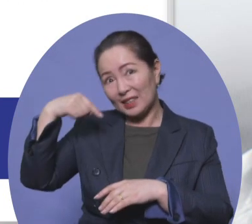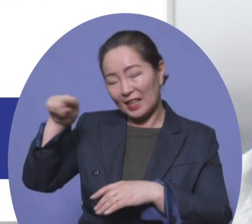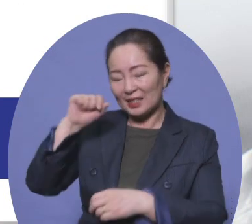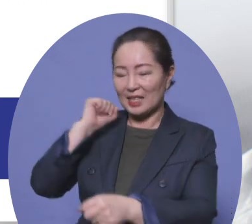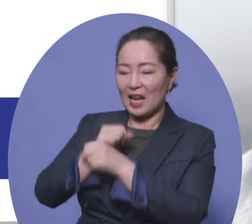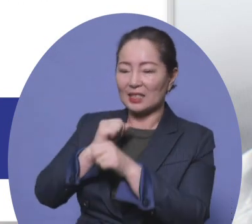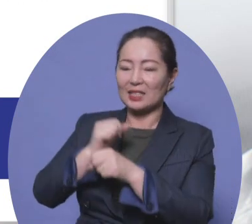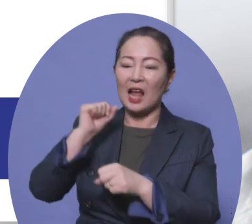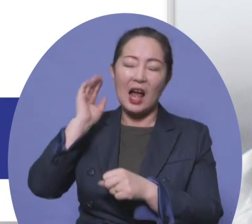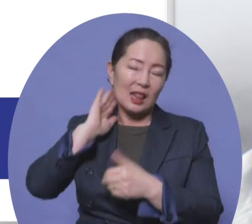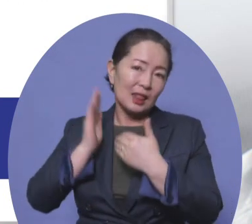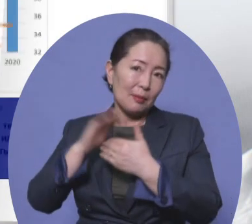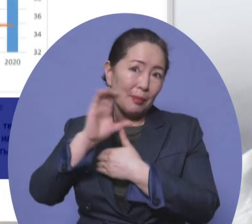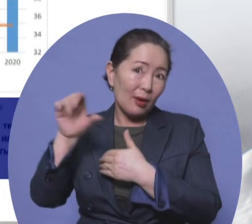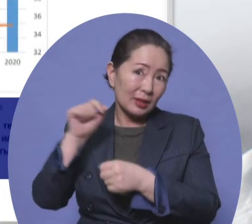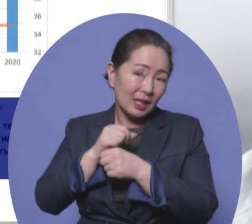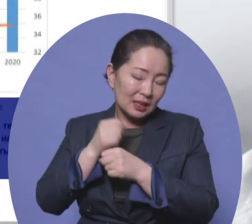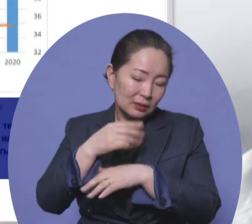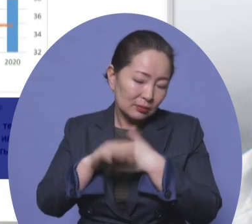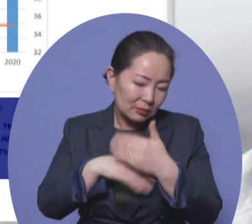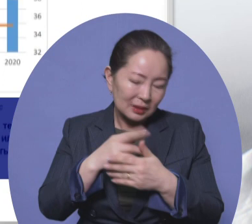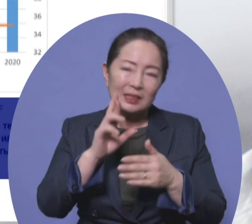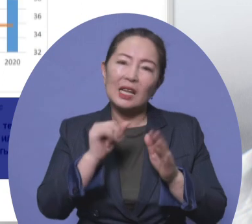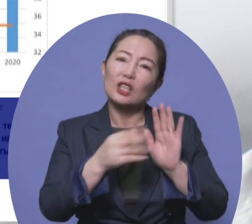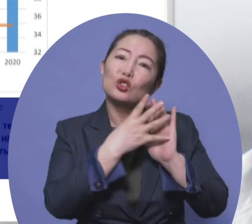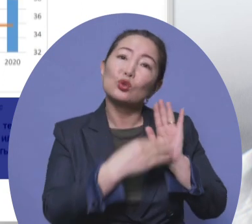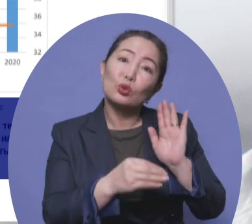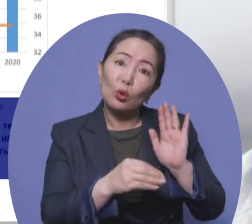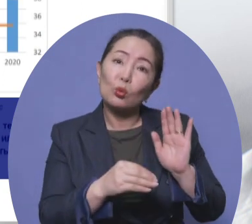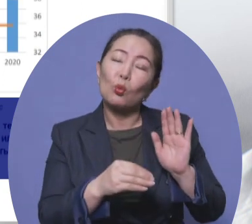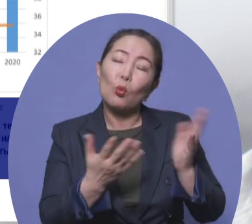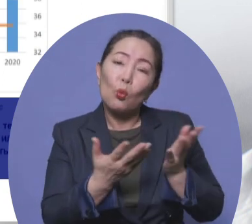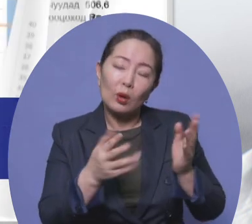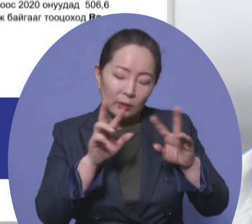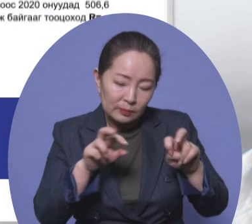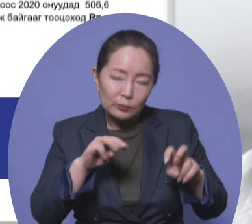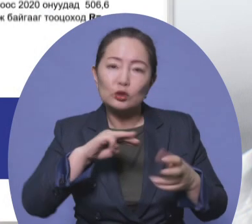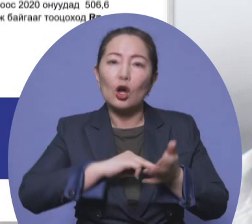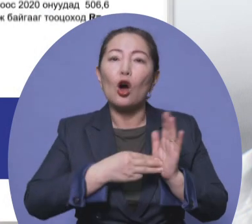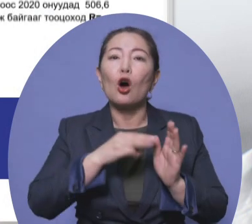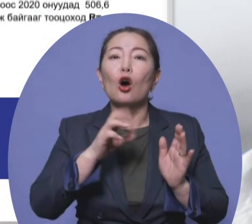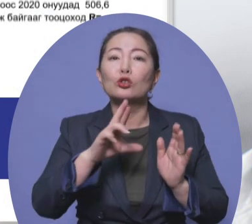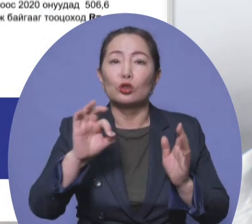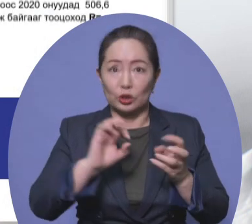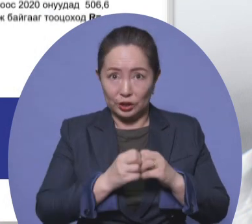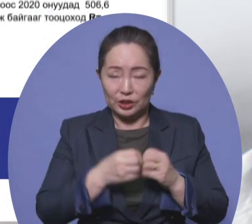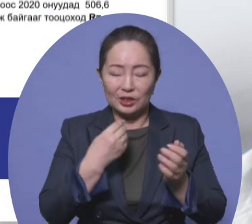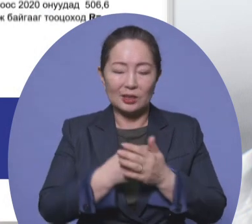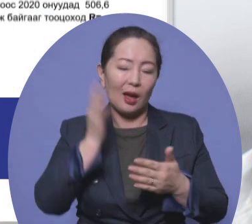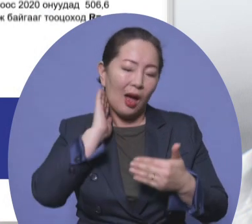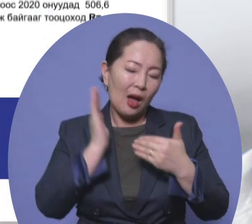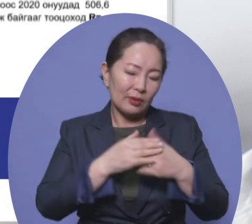байгаа авилгатай тэмцгийн газраас хэрэгжүүлж байгаа энэ арга хэмжээнүүд хэрхэн нөлөөлөх вэ гэдэг тооцоол хийсэн. За ингээд энэ одоо шивэл авилгын гимтэрэгтэй